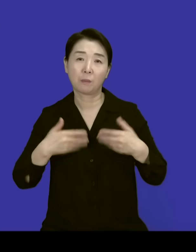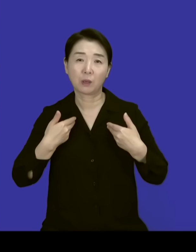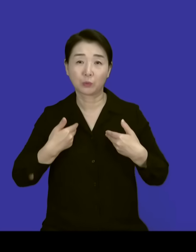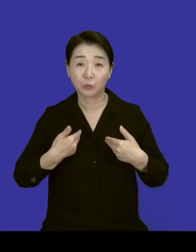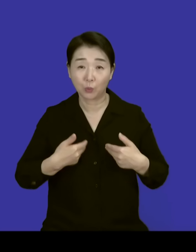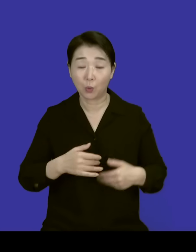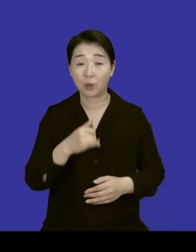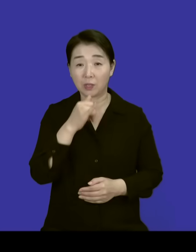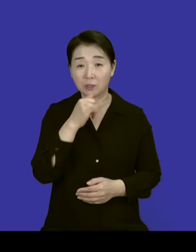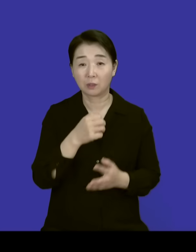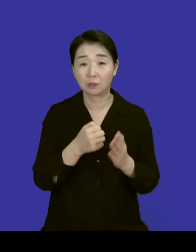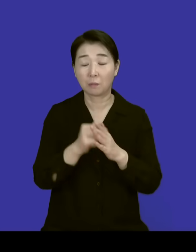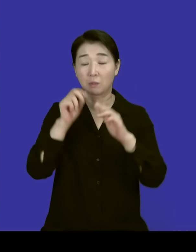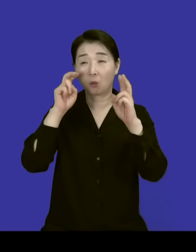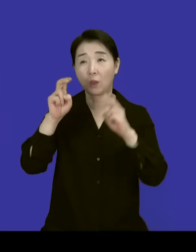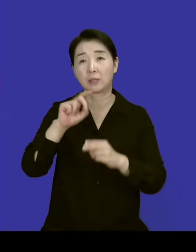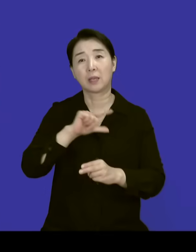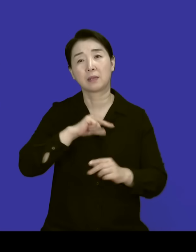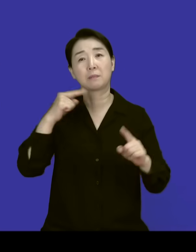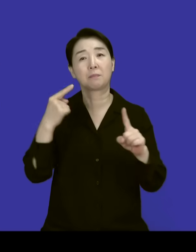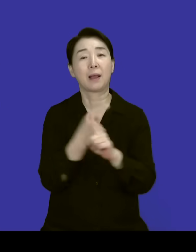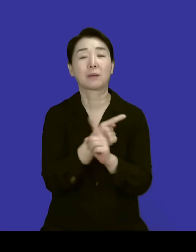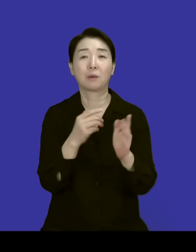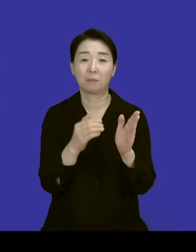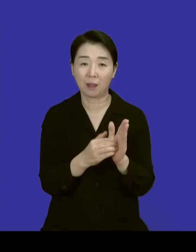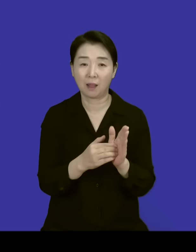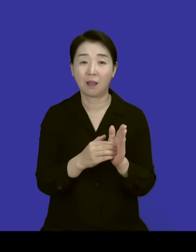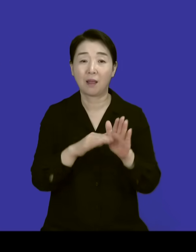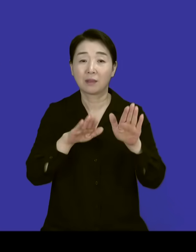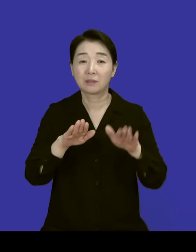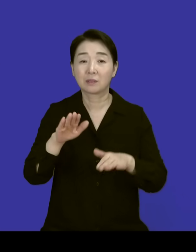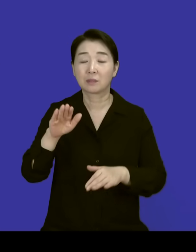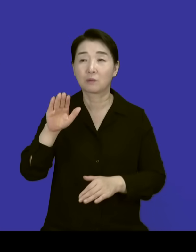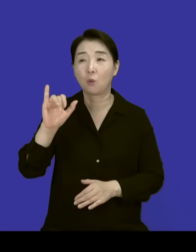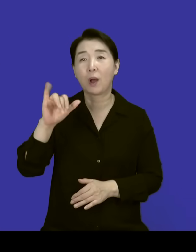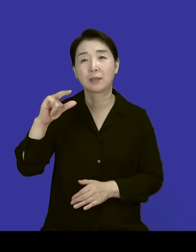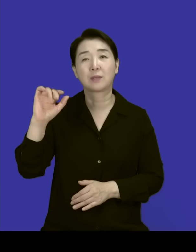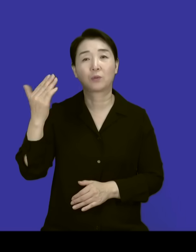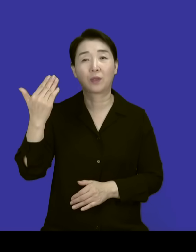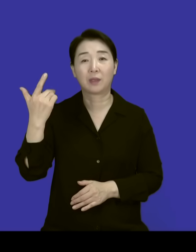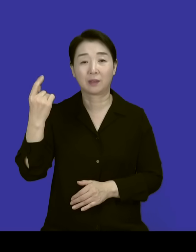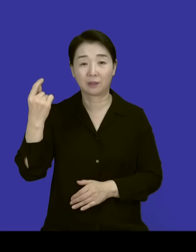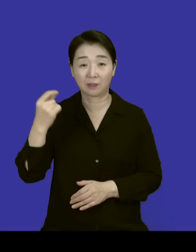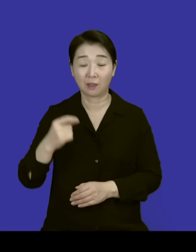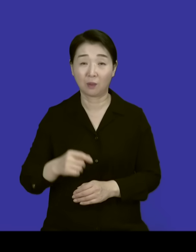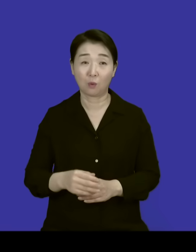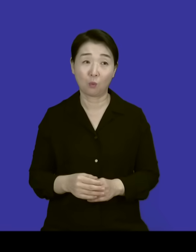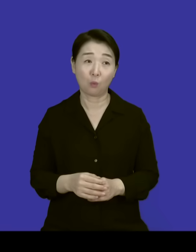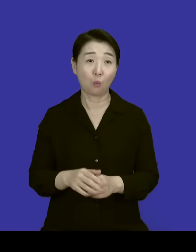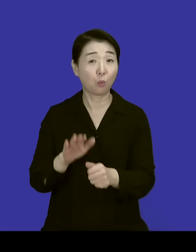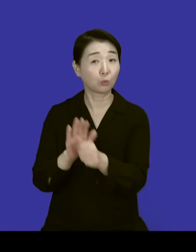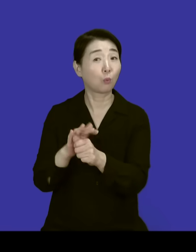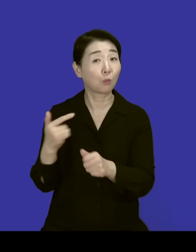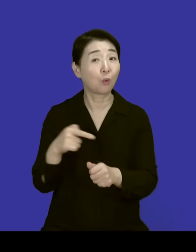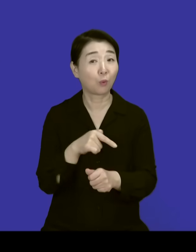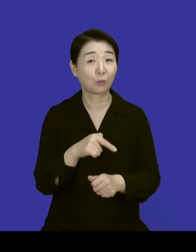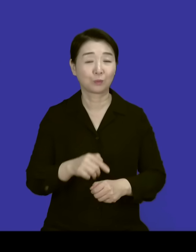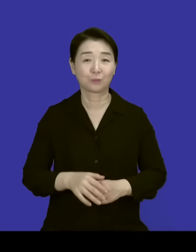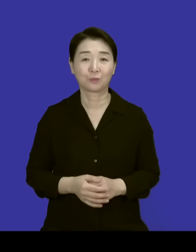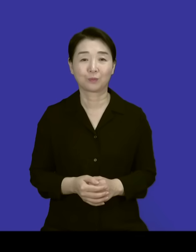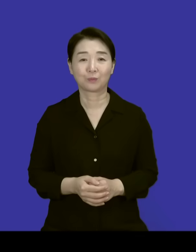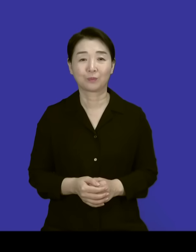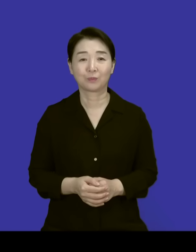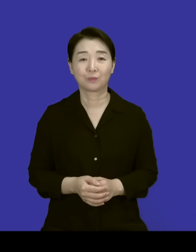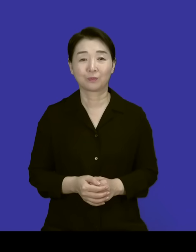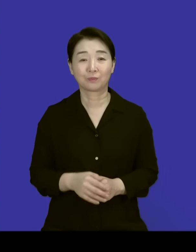색깔 이미지가 브랜드가 어떻게 보면 확 바뀌면서 네, 맞아요. 지금의 YG까지 갔다고 보거든요. 네. 그럼 예. 1등 큰 공신이네. 역할 하신 거죠. 예.